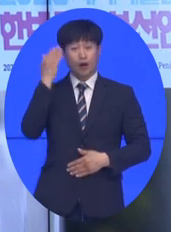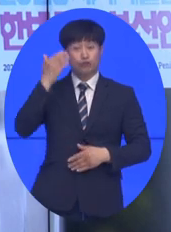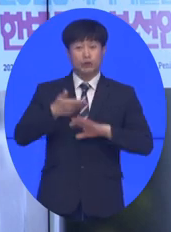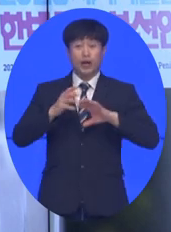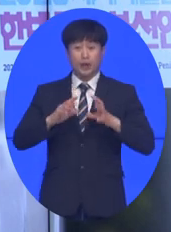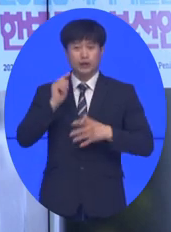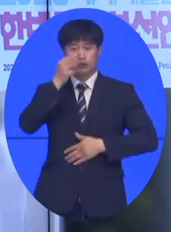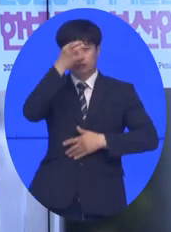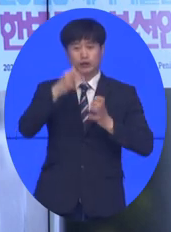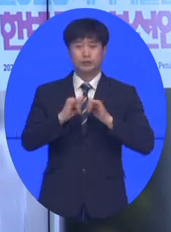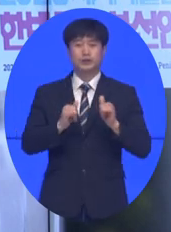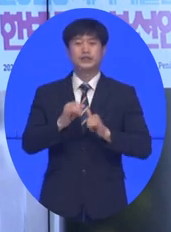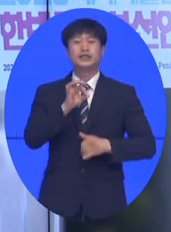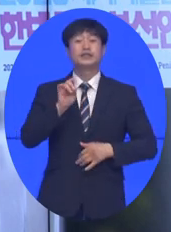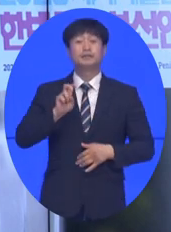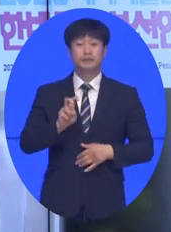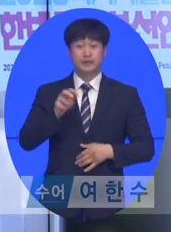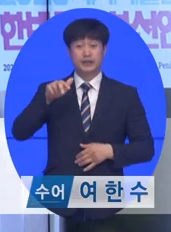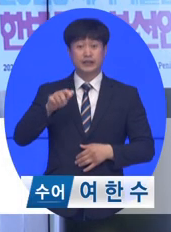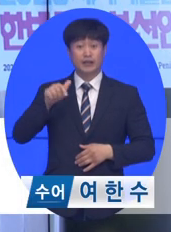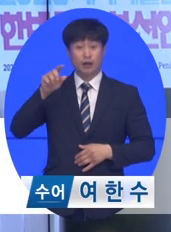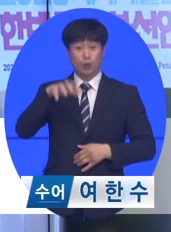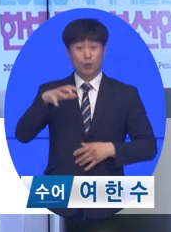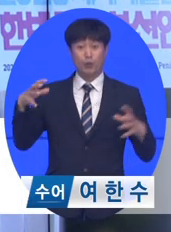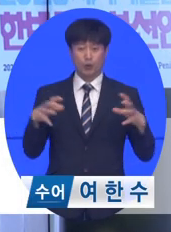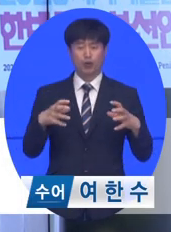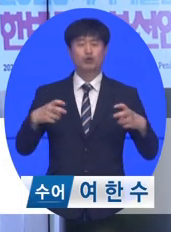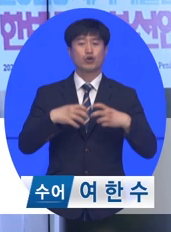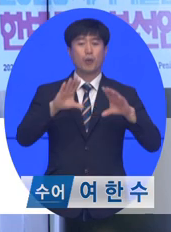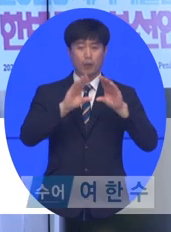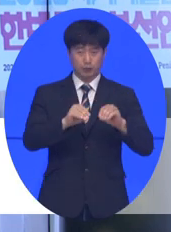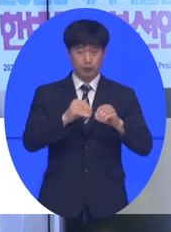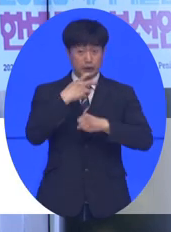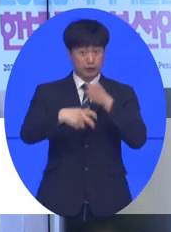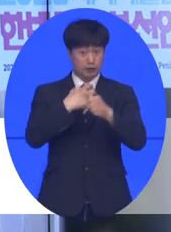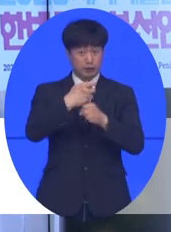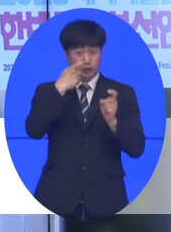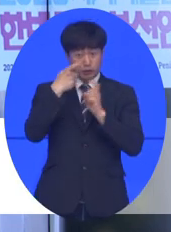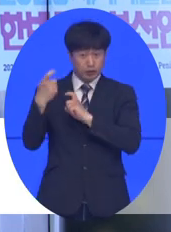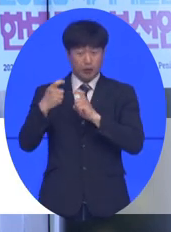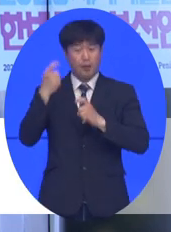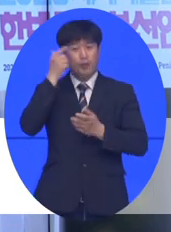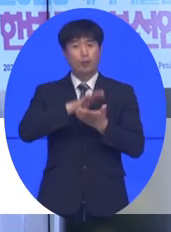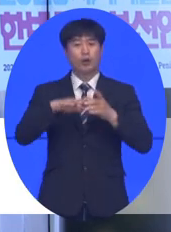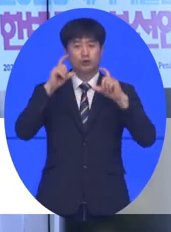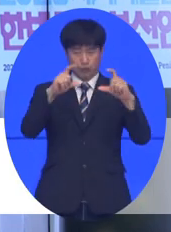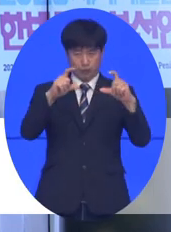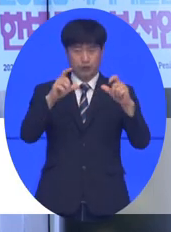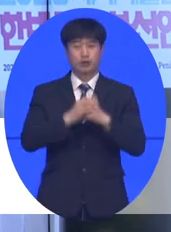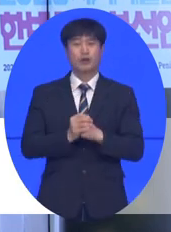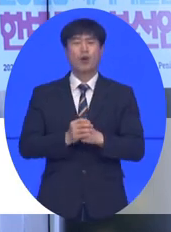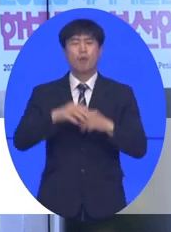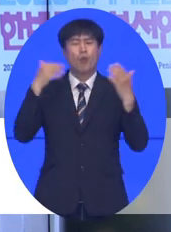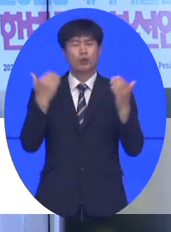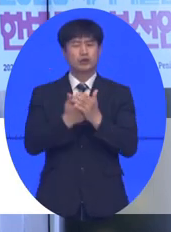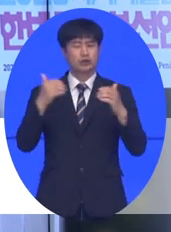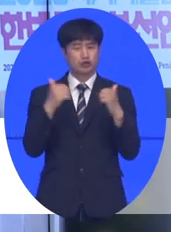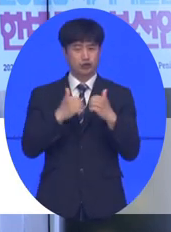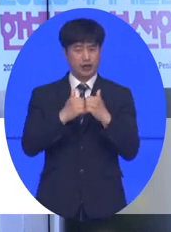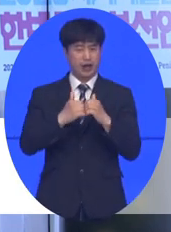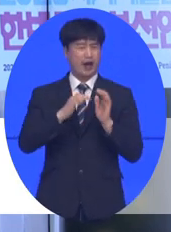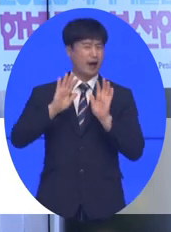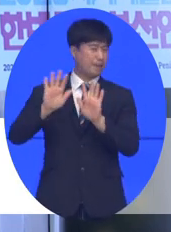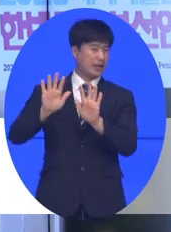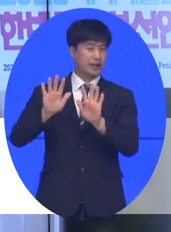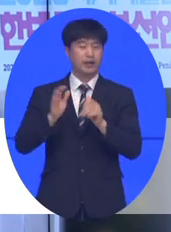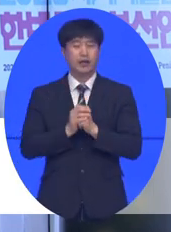국내외 예술인들이 임진각에 모였습니다. 정전 70주년을 맞아 평화선언에 나선 건데요. 모든 전쟁을 반대하고